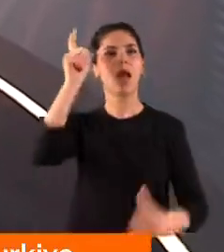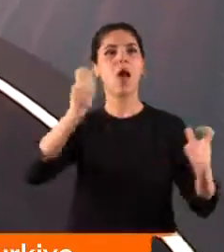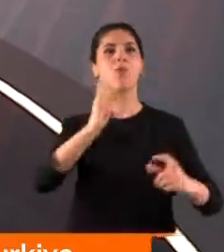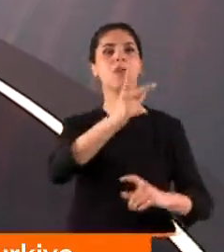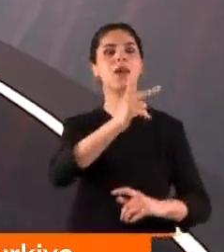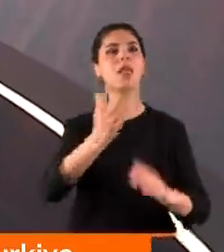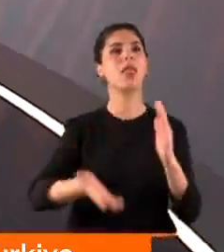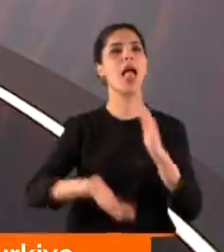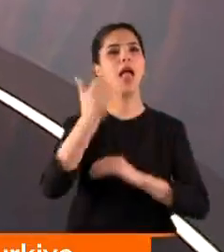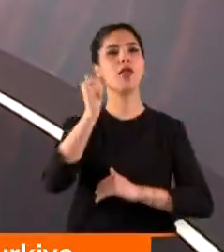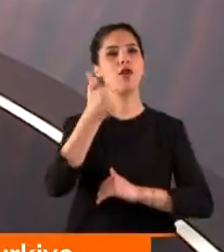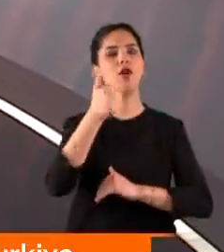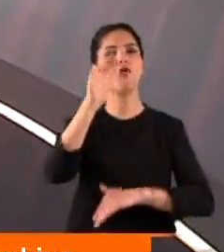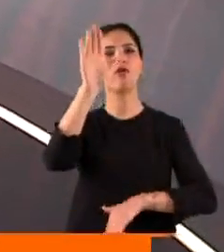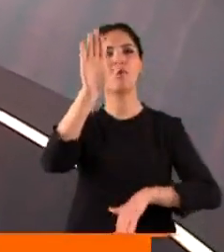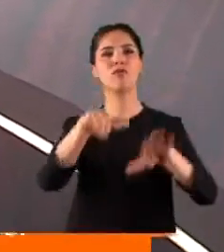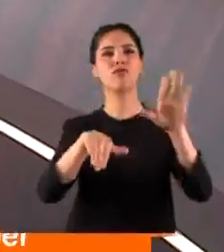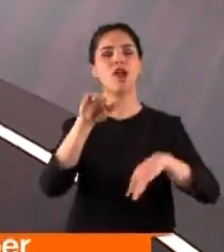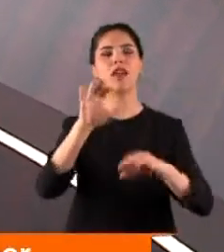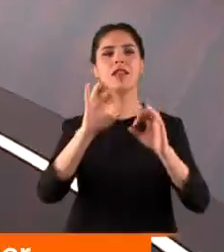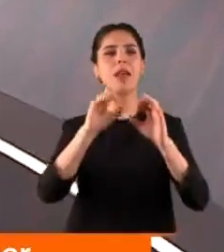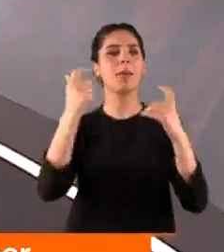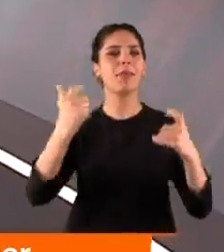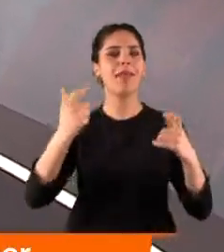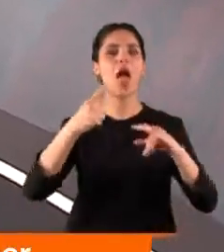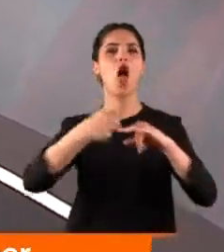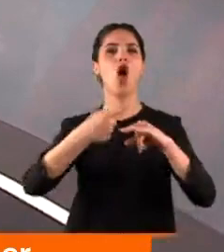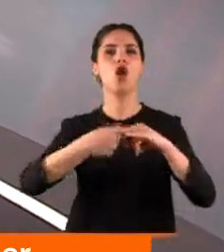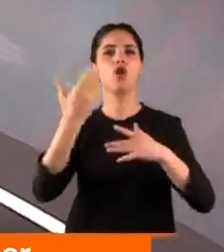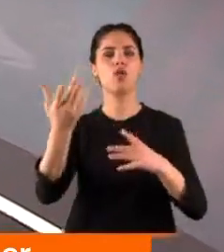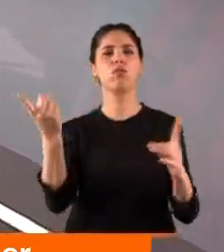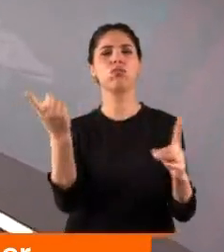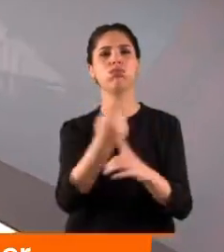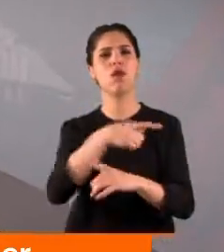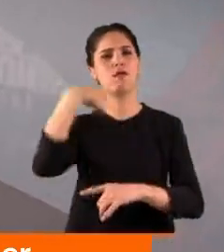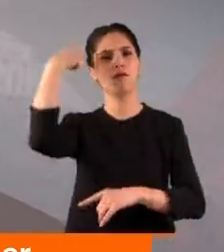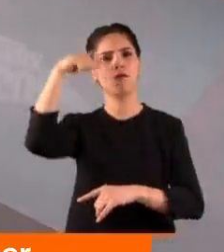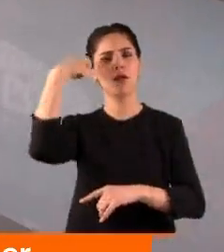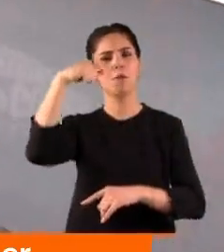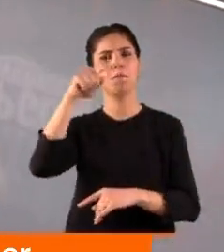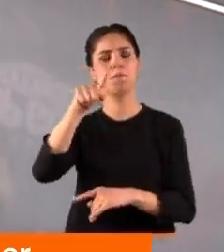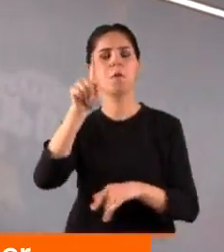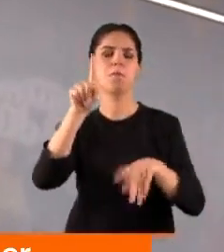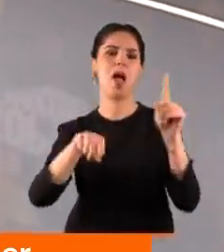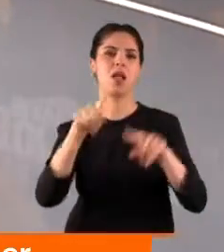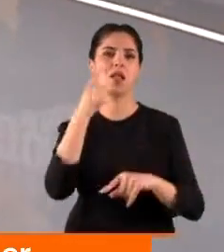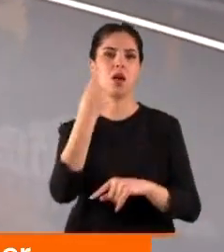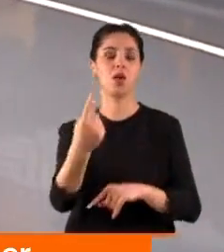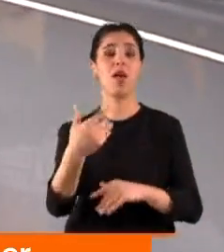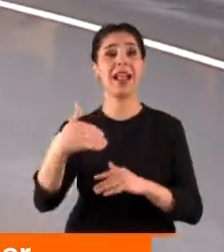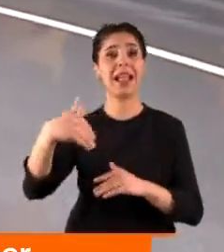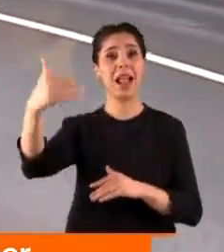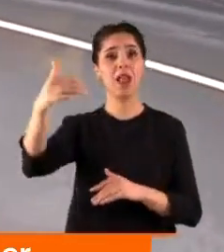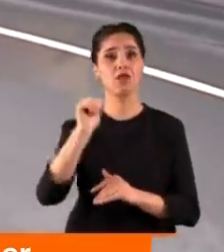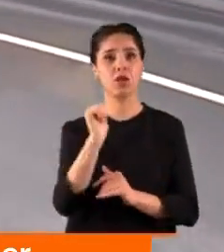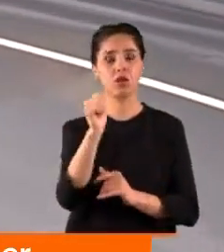Amerika'nın en önemli propaganda araçlarından biri Hollywood. Rambo, Rocky ve Top Gun'da propaganda filmlerinden bazıları. Önümüzdeki